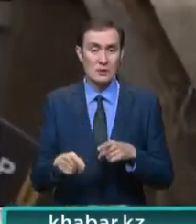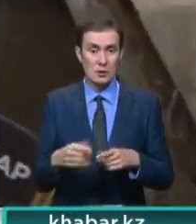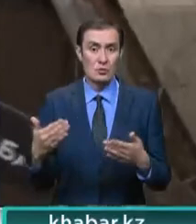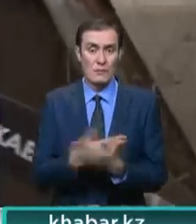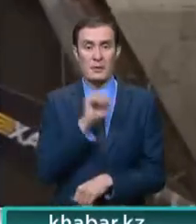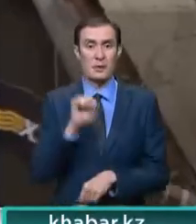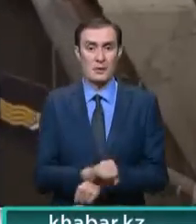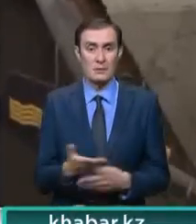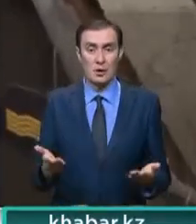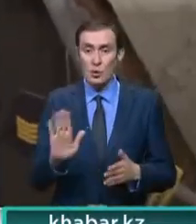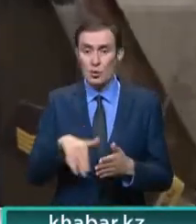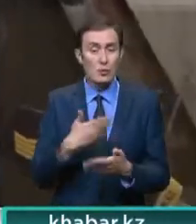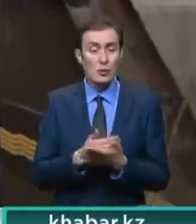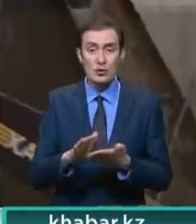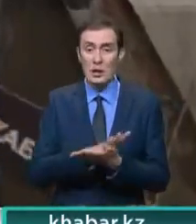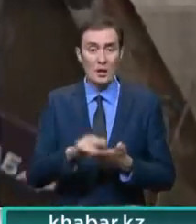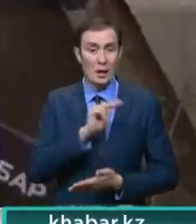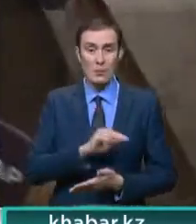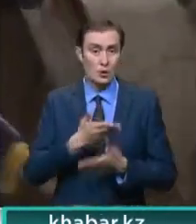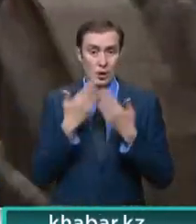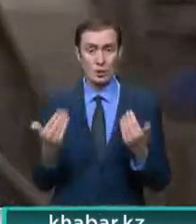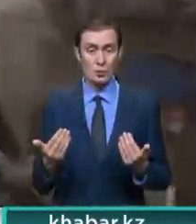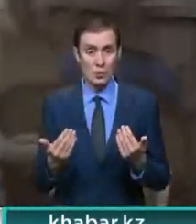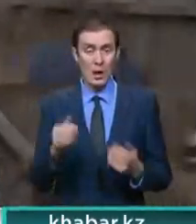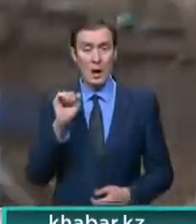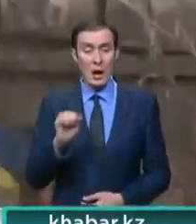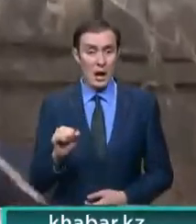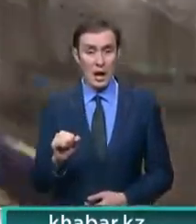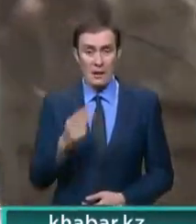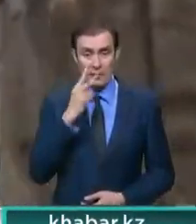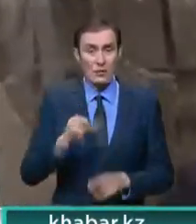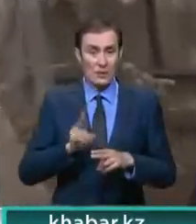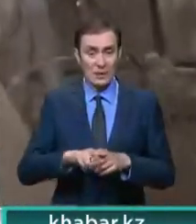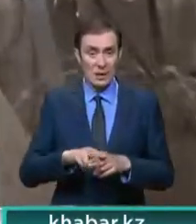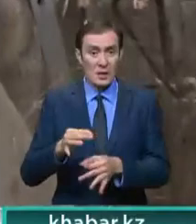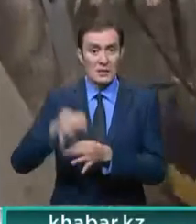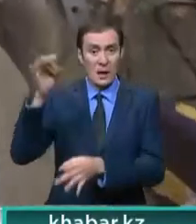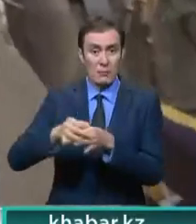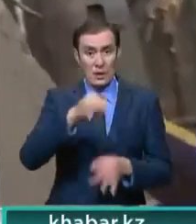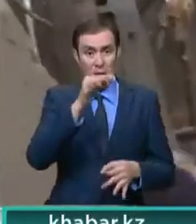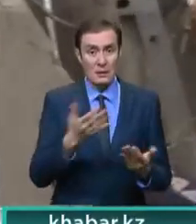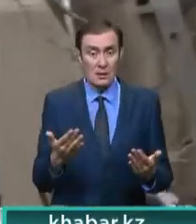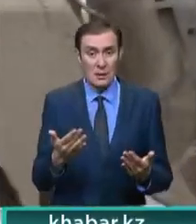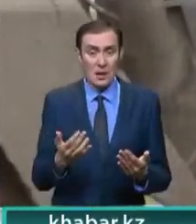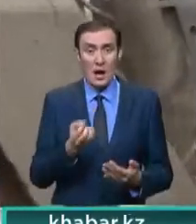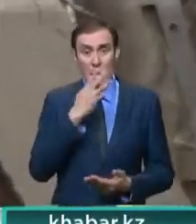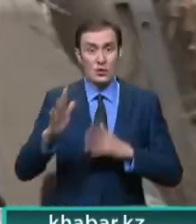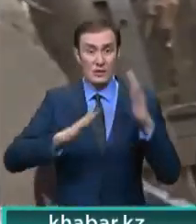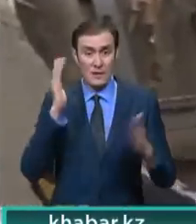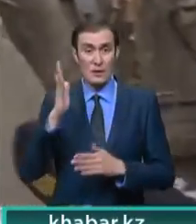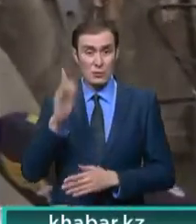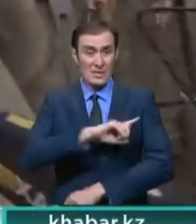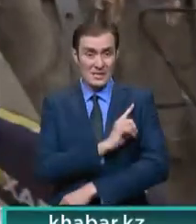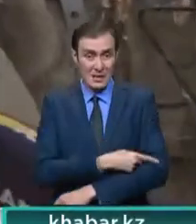и прекратилось, и до сих пор никаких работ нету. А ну, столбы вот он. Его просто хороший ветер,